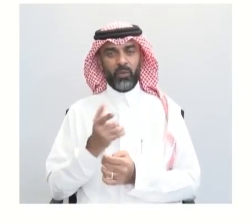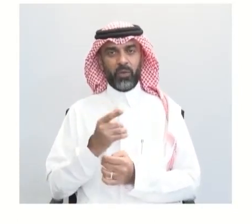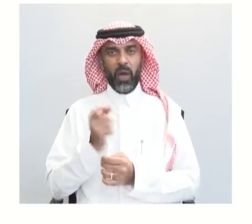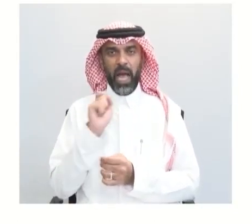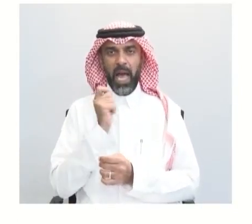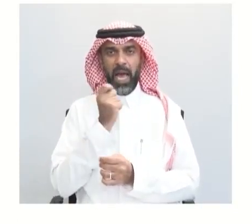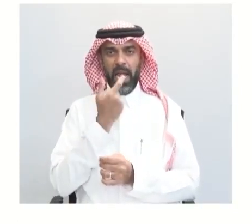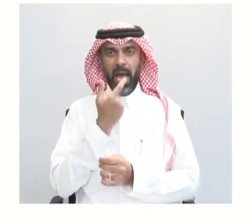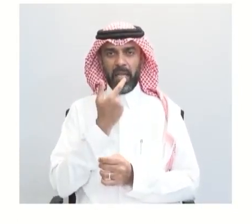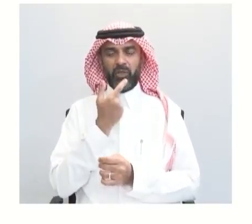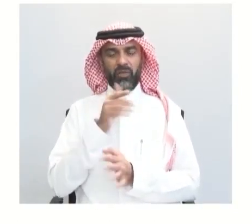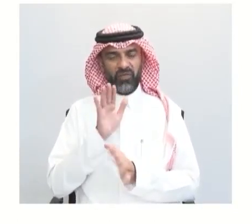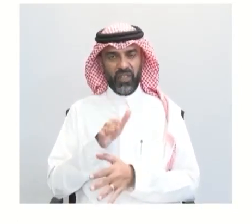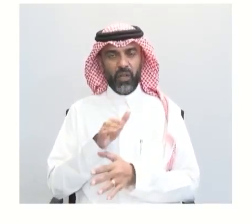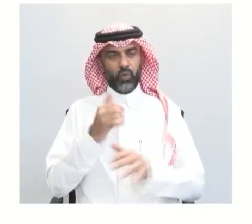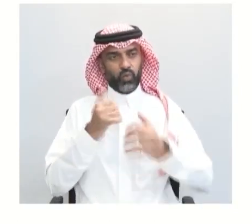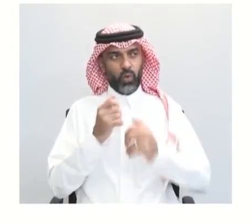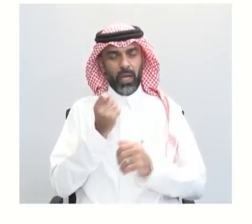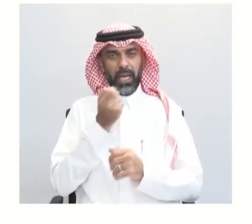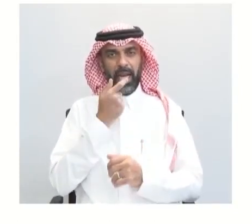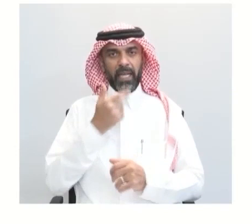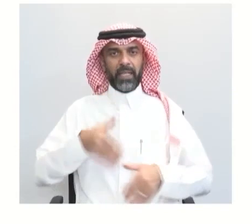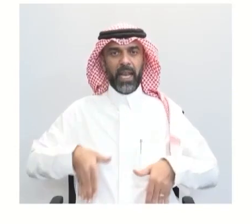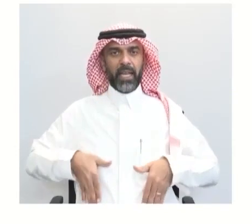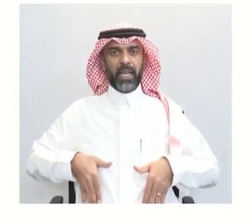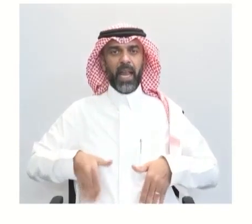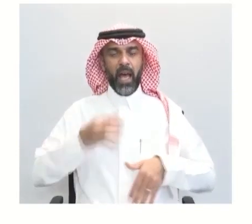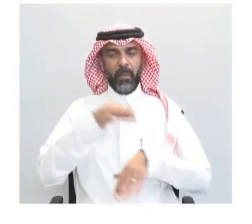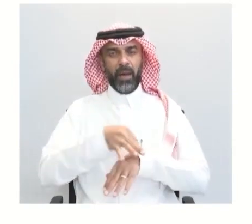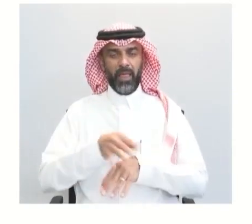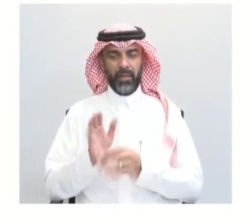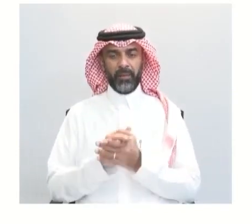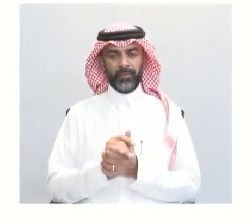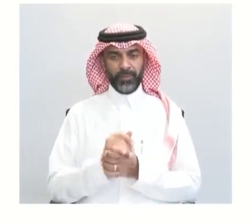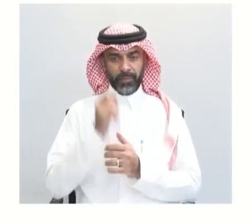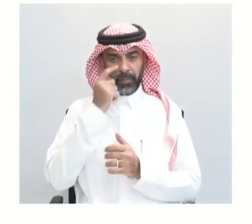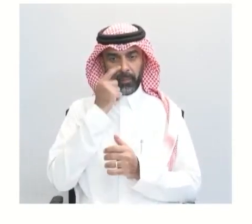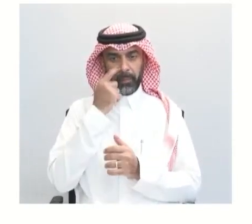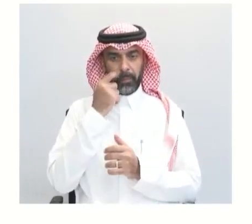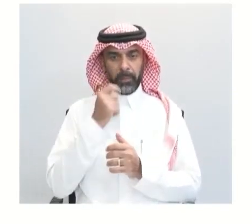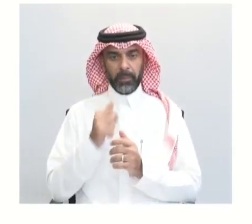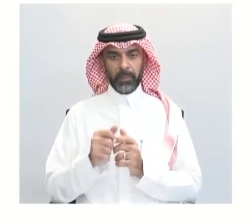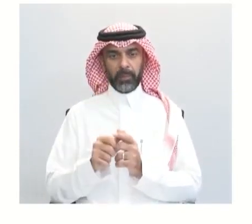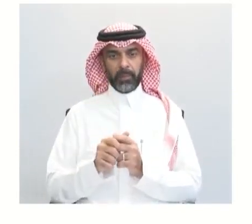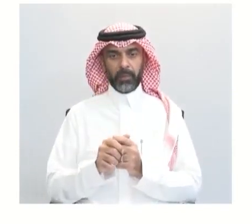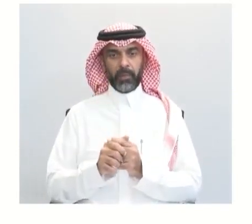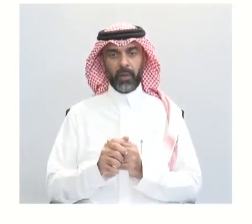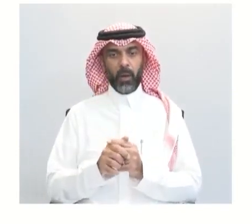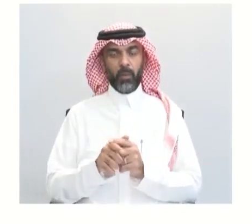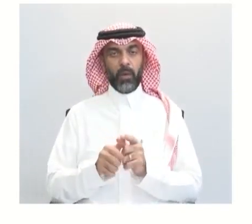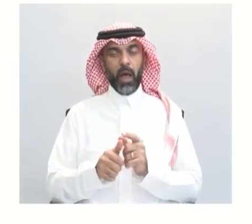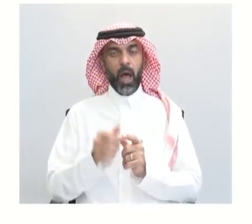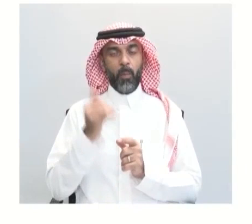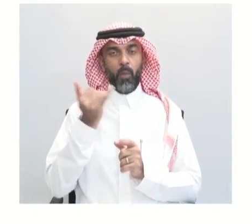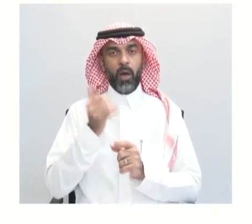هنالك اليات طرق لعلاج هذه الامراض وابرز من اهم الاستراتيجيات او الطرق